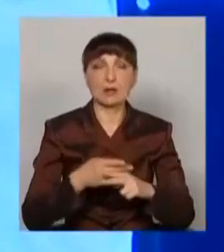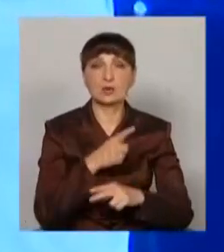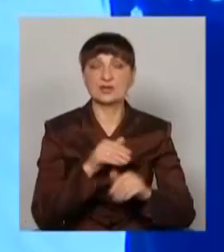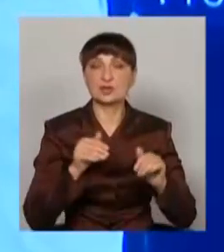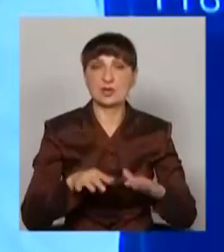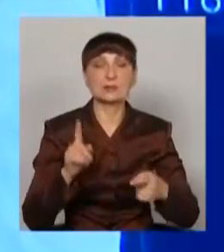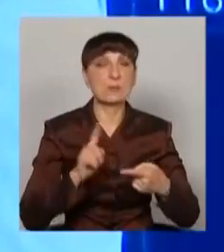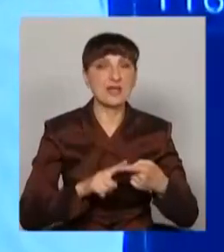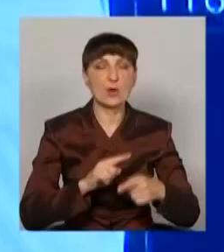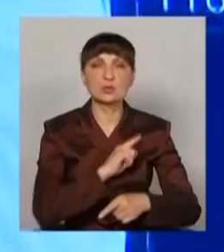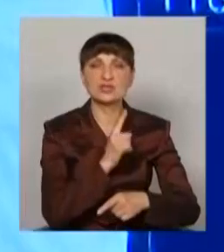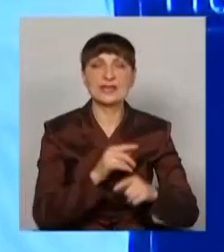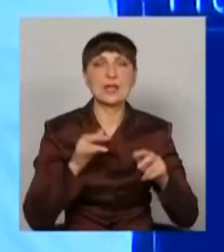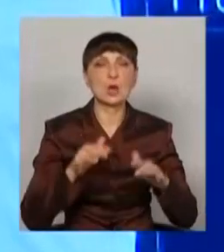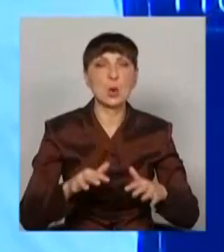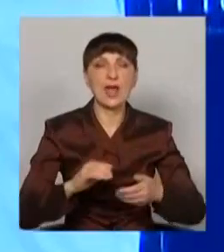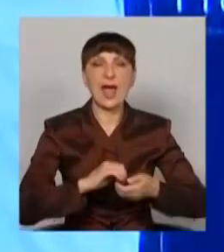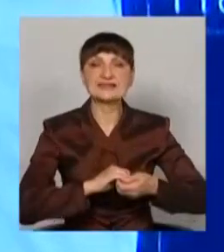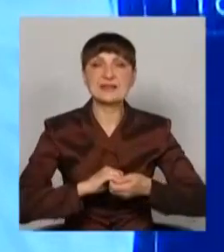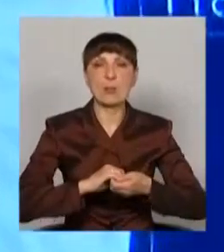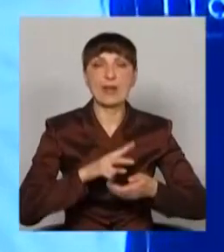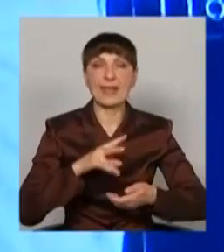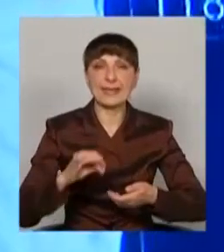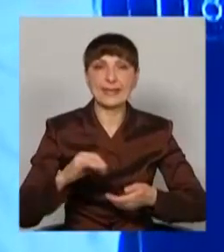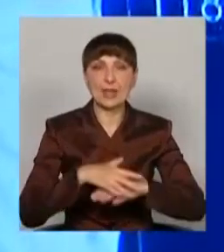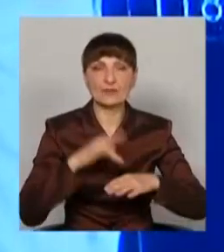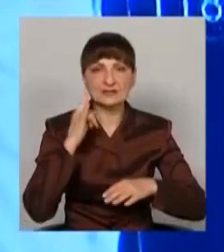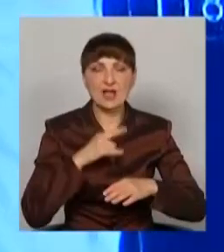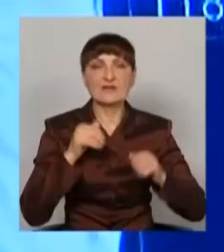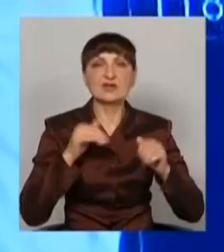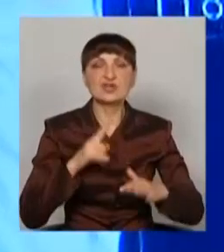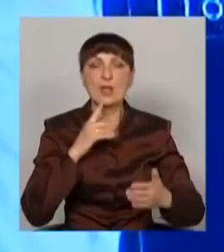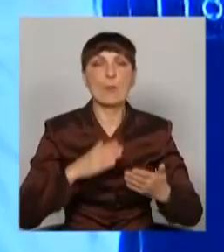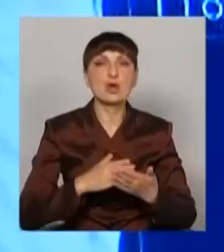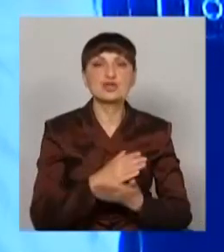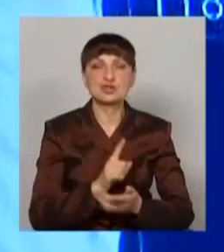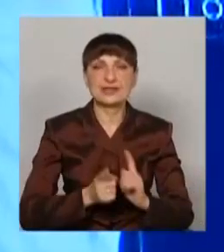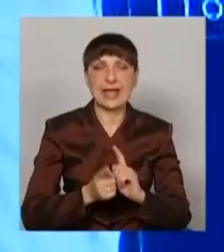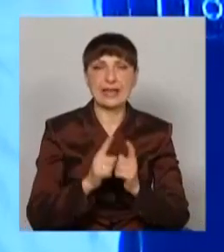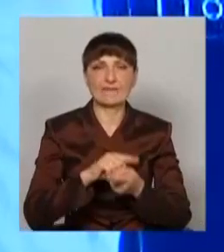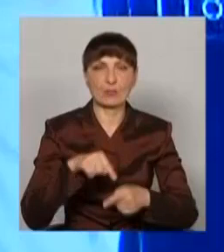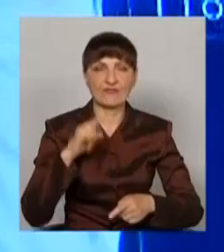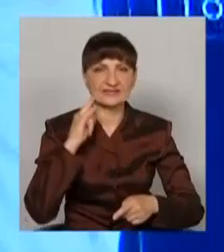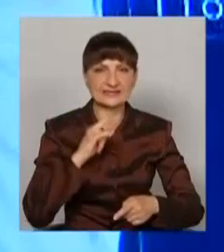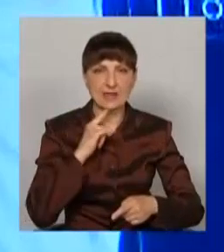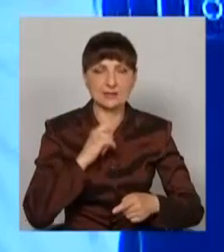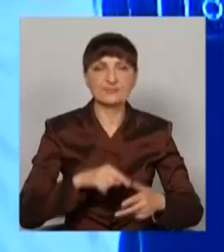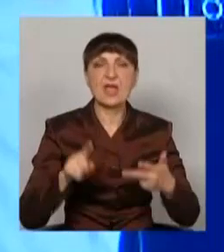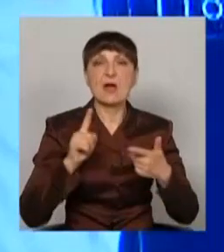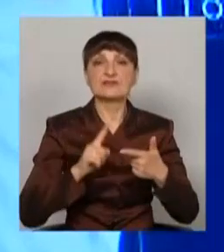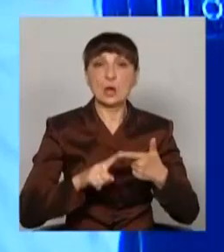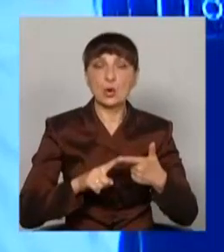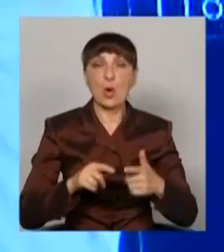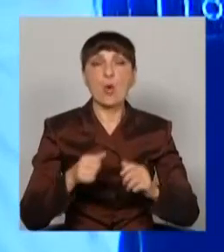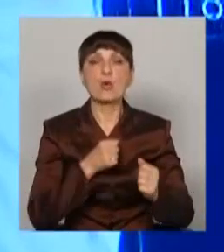Это первое — усиление роли Ассамблеи народа Казахстана в решении политических реформ в Казахстане. Второе — это укрепление